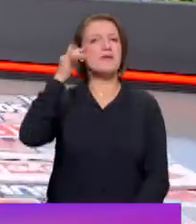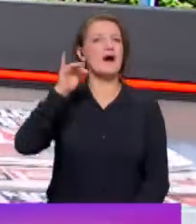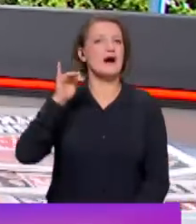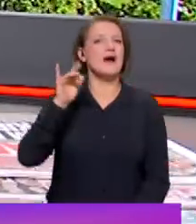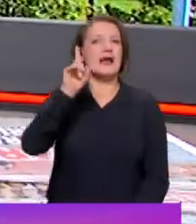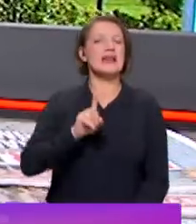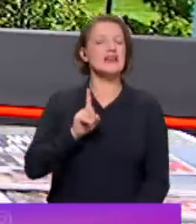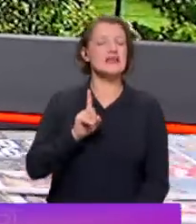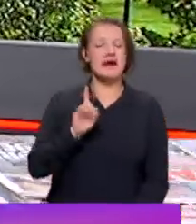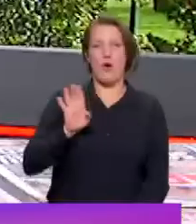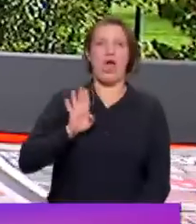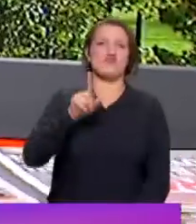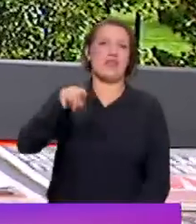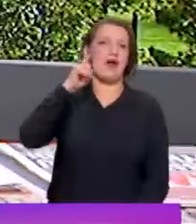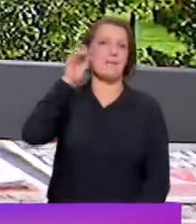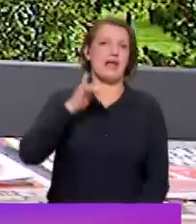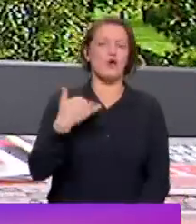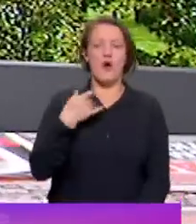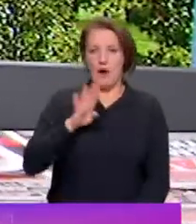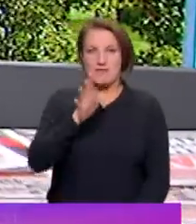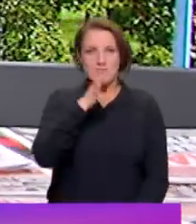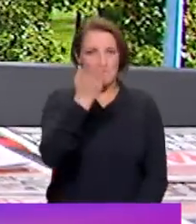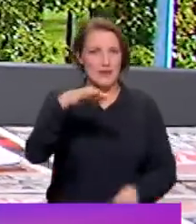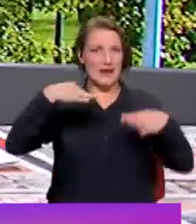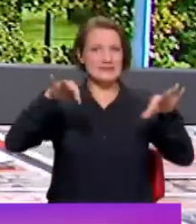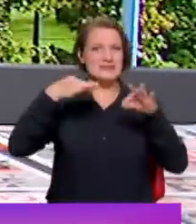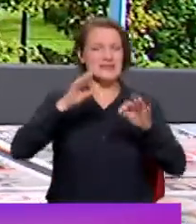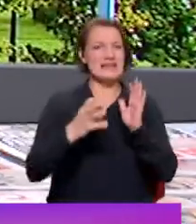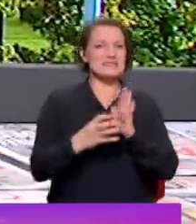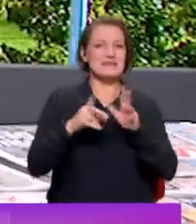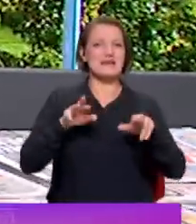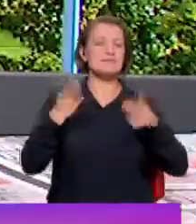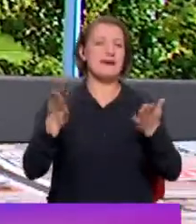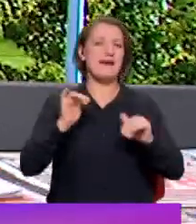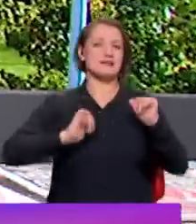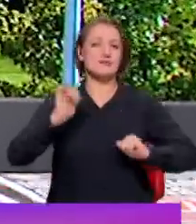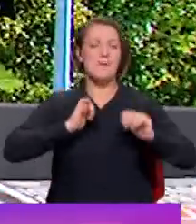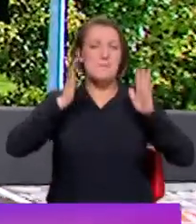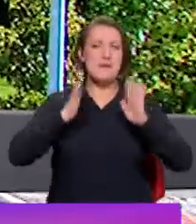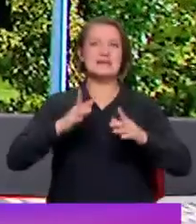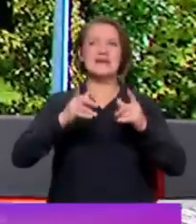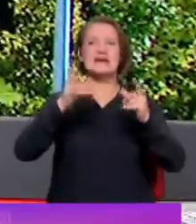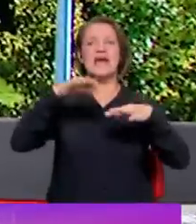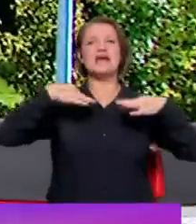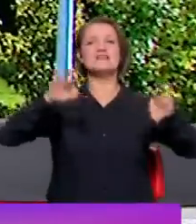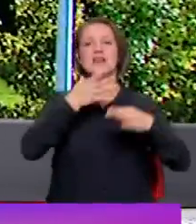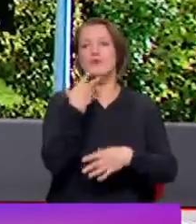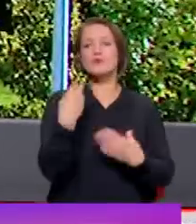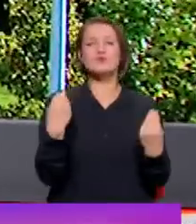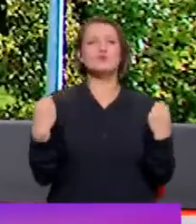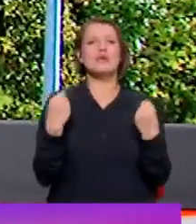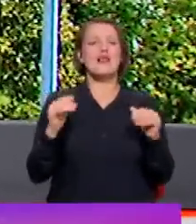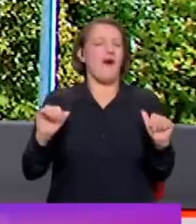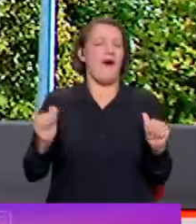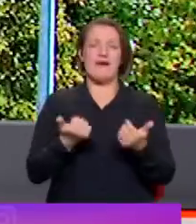Öğrenciler geliyor sevgili izleyenler öğrenciler biliyorsunuz Eskişehir'in simgesi haline geldi şehrin çehresinin Güzelliğinin de önemli